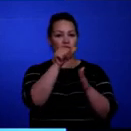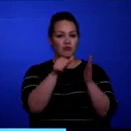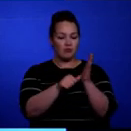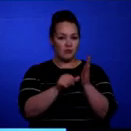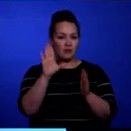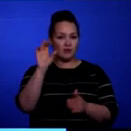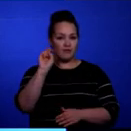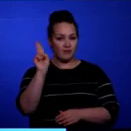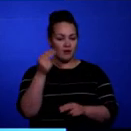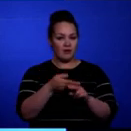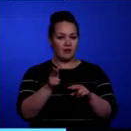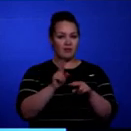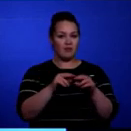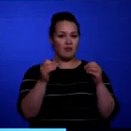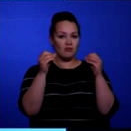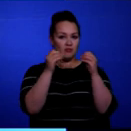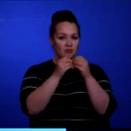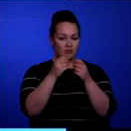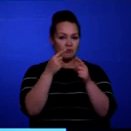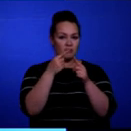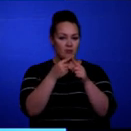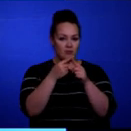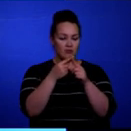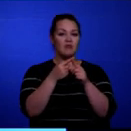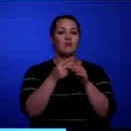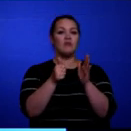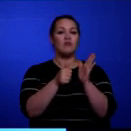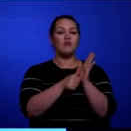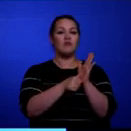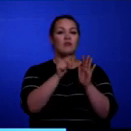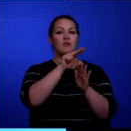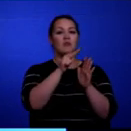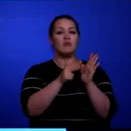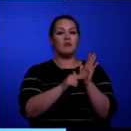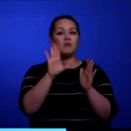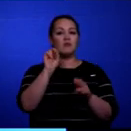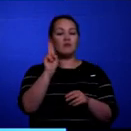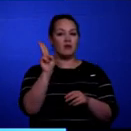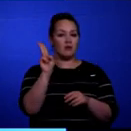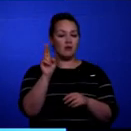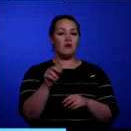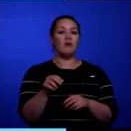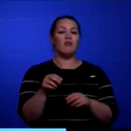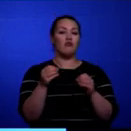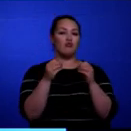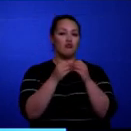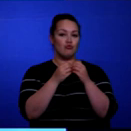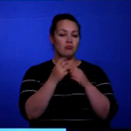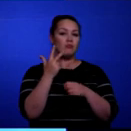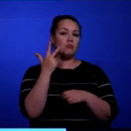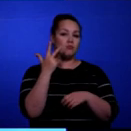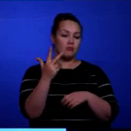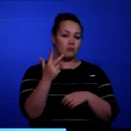век это 10 и 6 тринадцатый век десять и три и двадцать